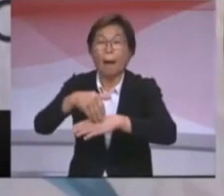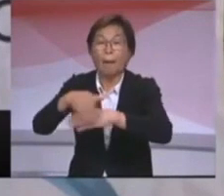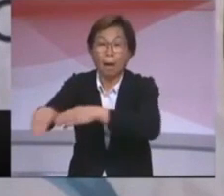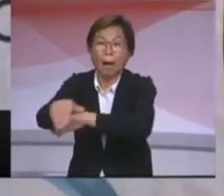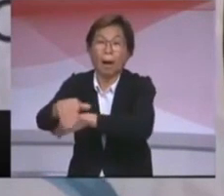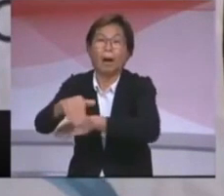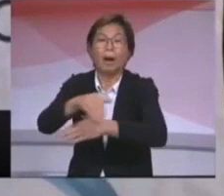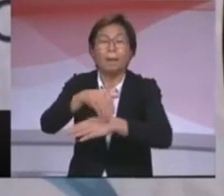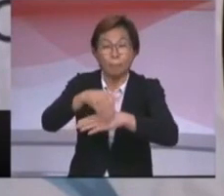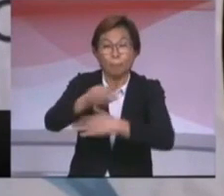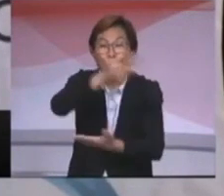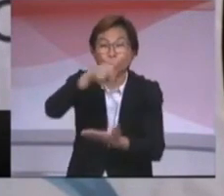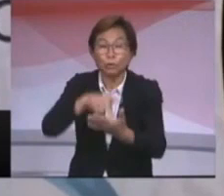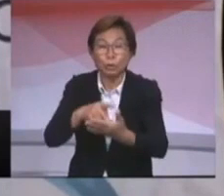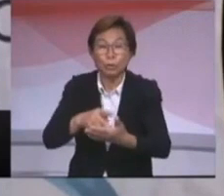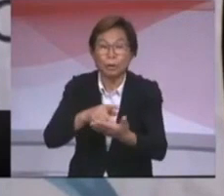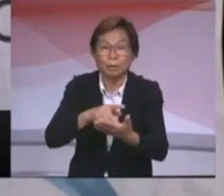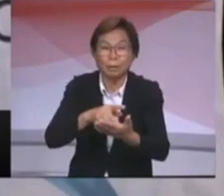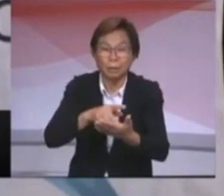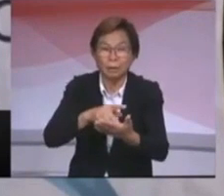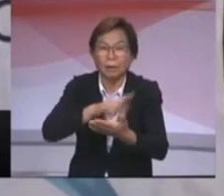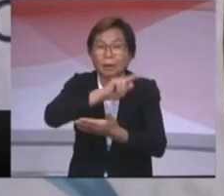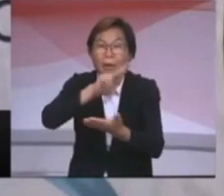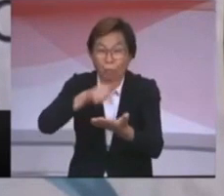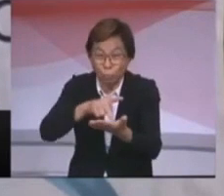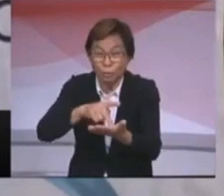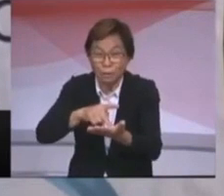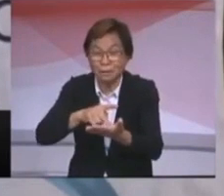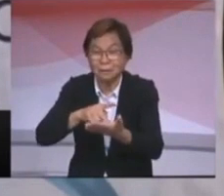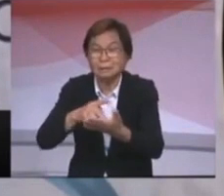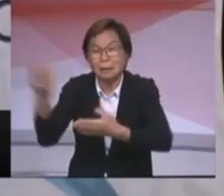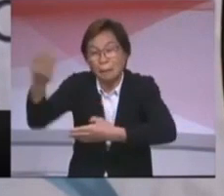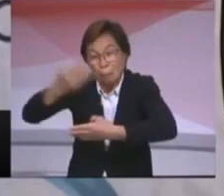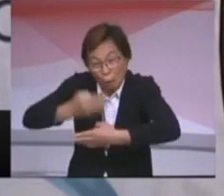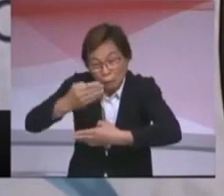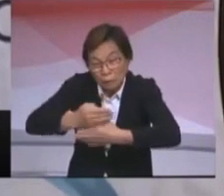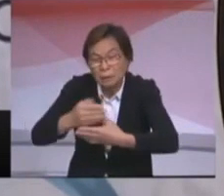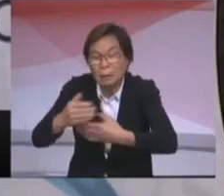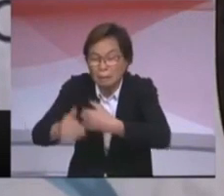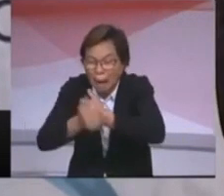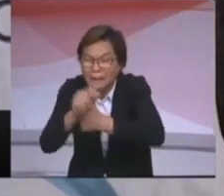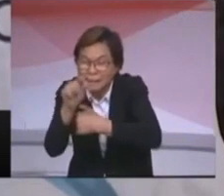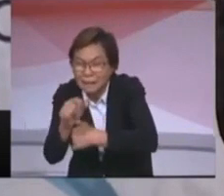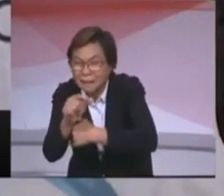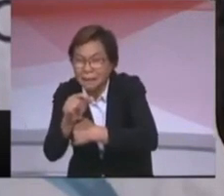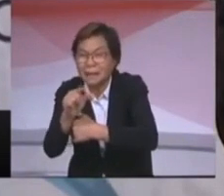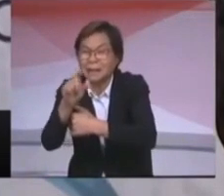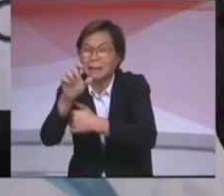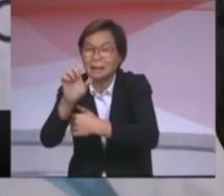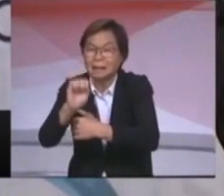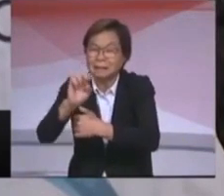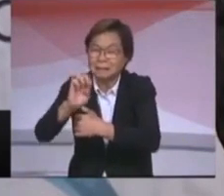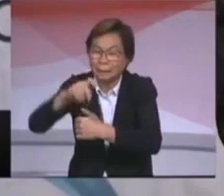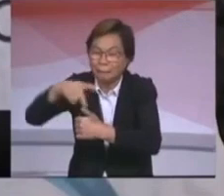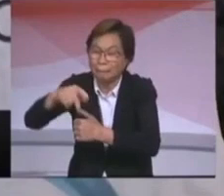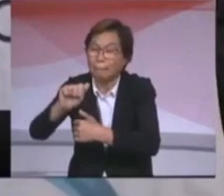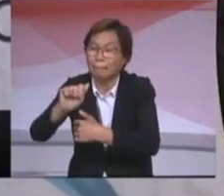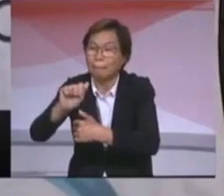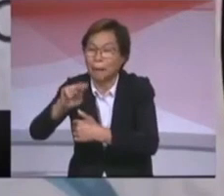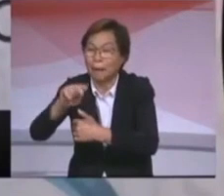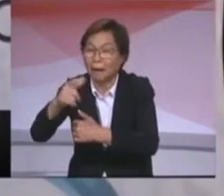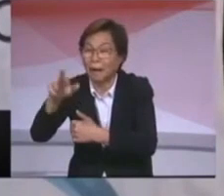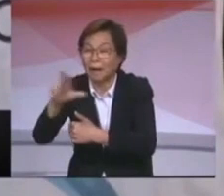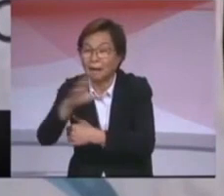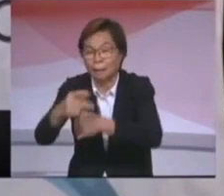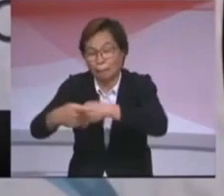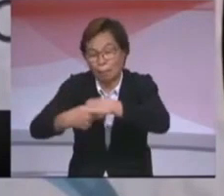dan rawatan COVID-19 berisiko rendah Institut Kemahiran MARA Sepanggar dan Politeknik Sepanggar.